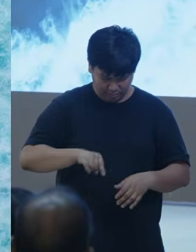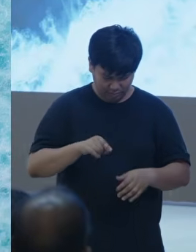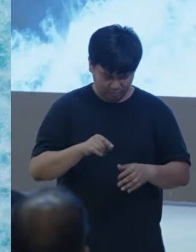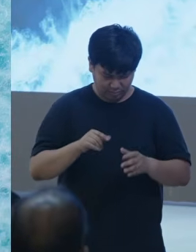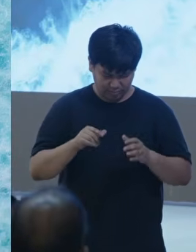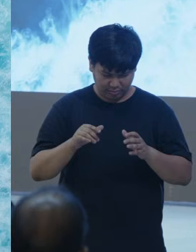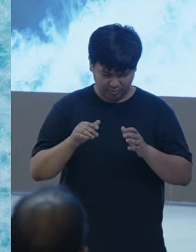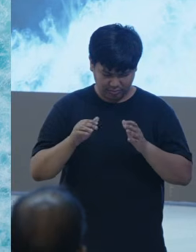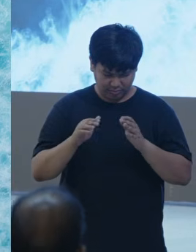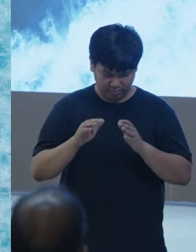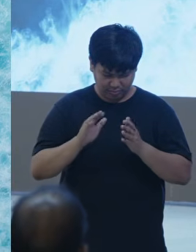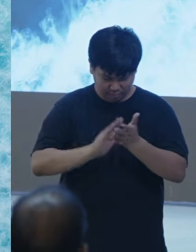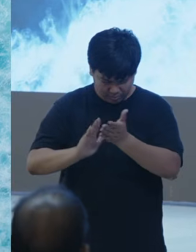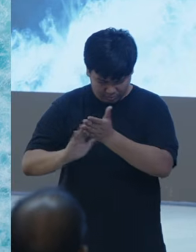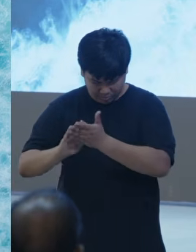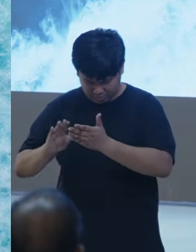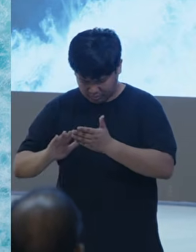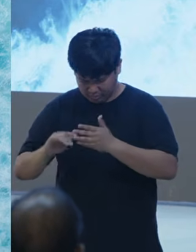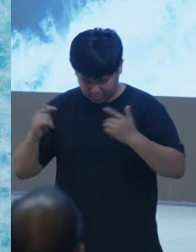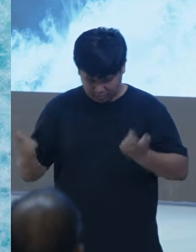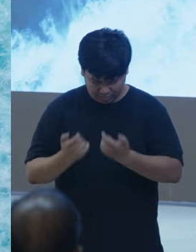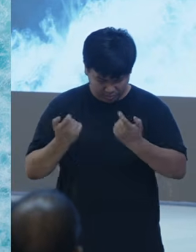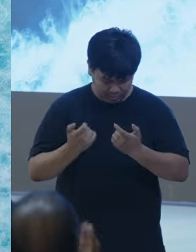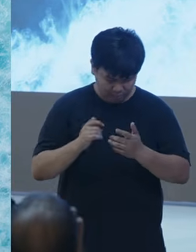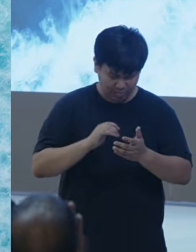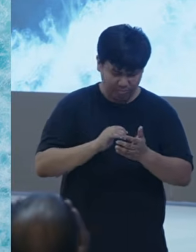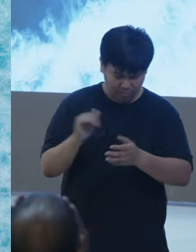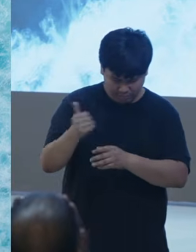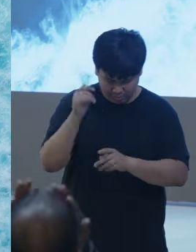kapwa, nawa ay tularan namin ang inyong ugali.